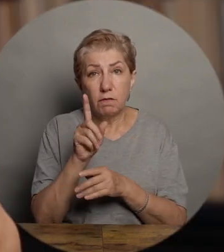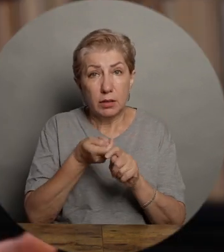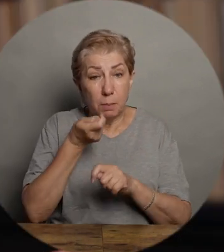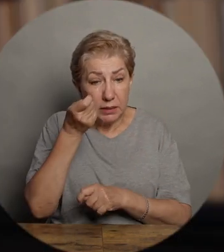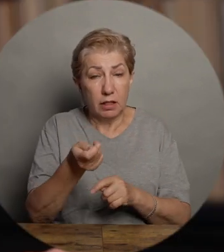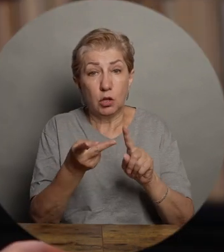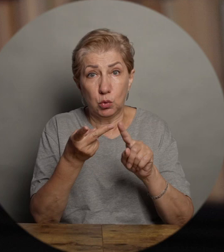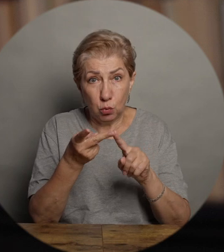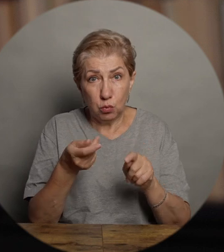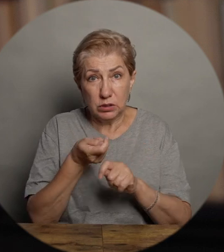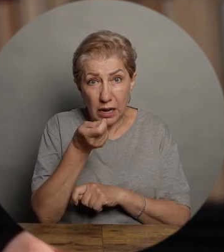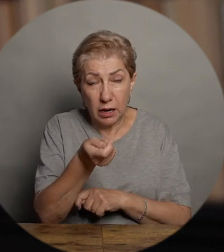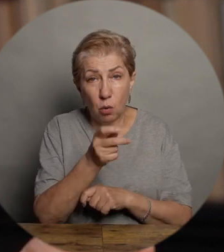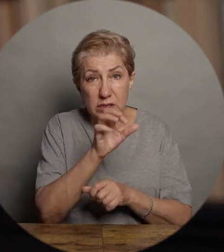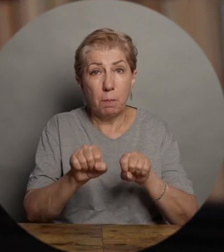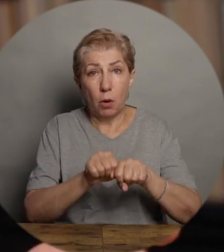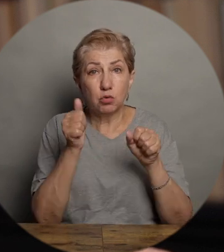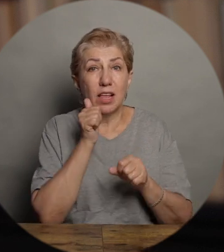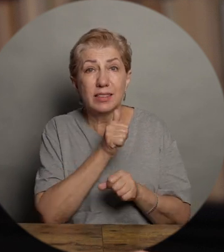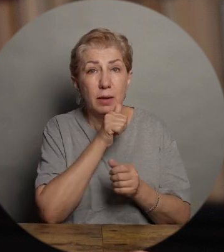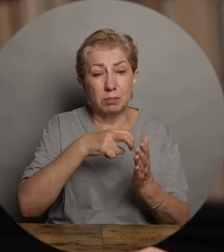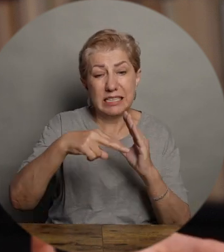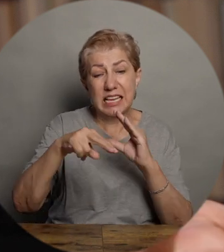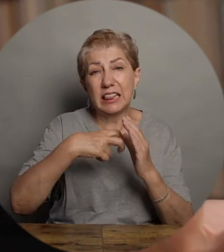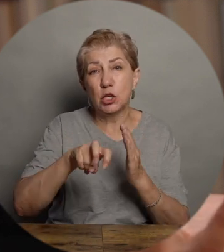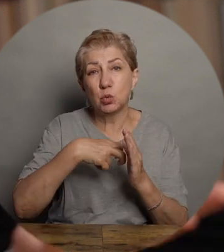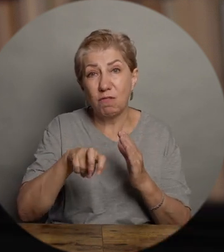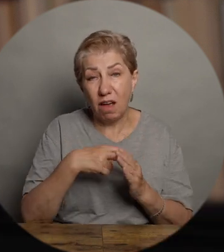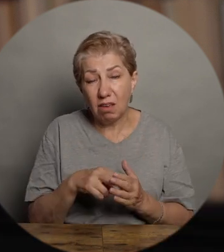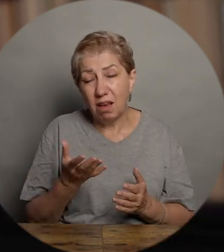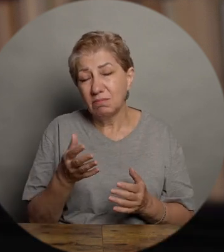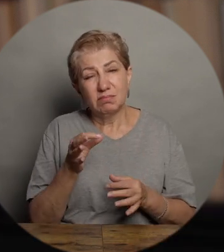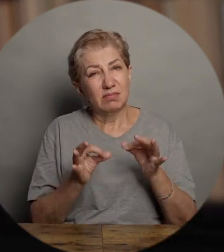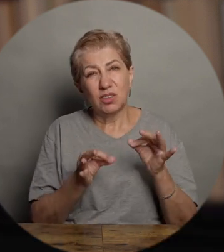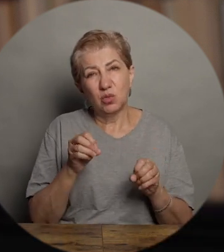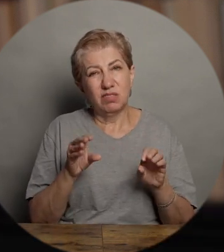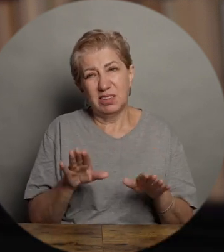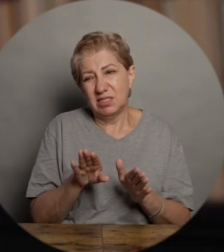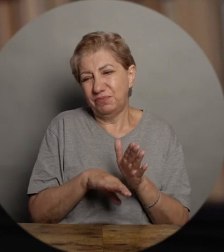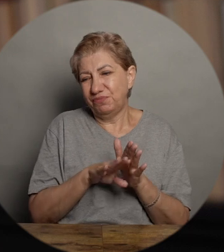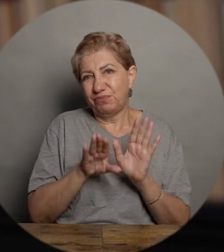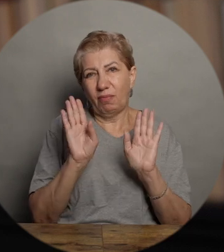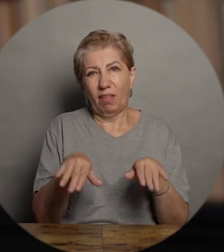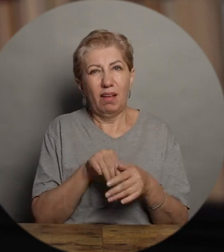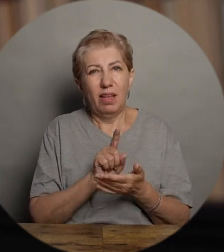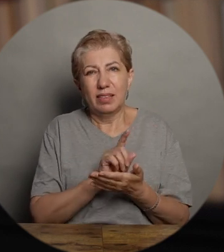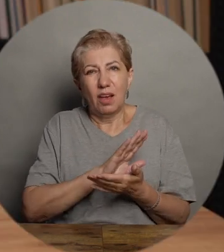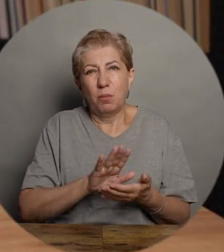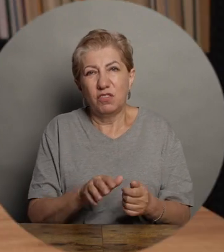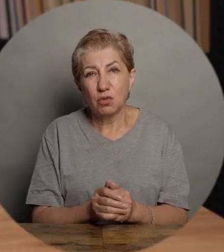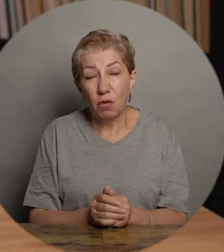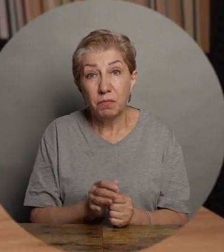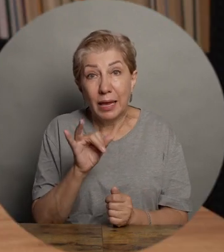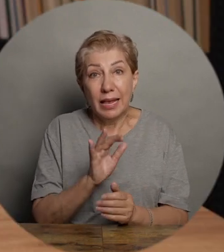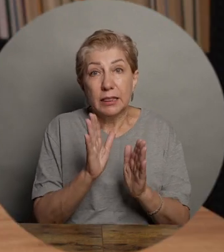подала нову скаргу цього разу за порушення таємниці листування однак суд вирішив що це не має відношення до предмету справи